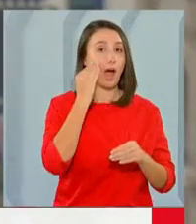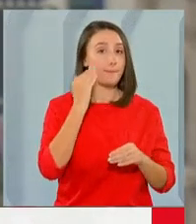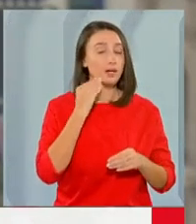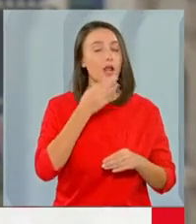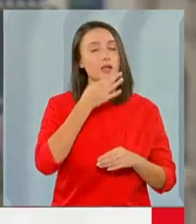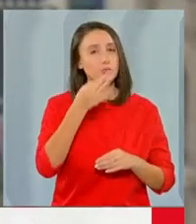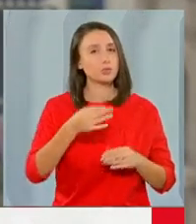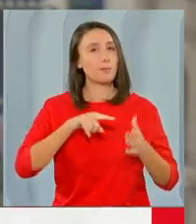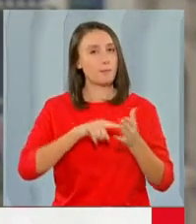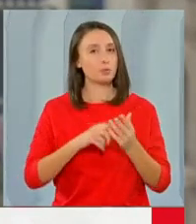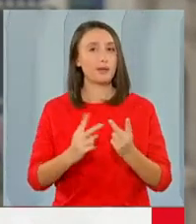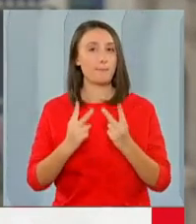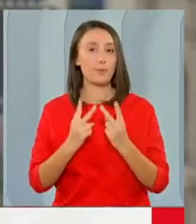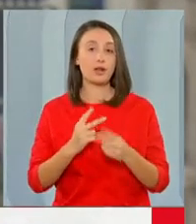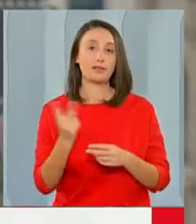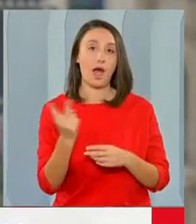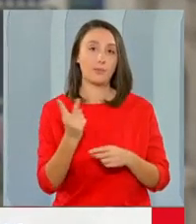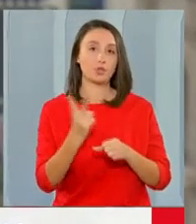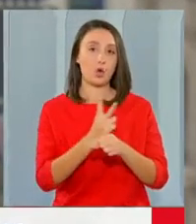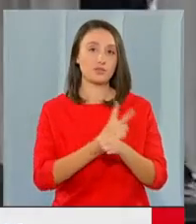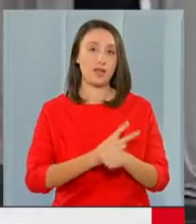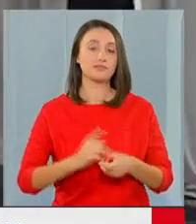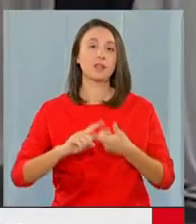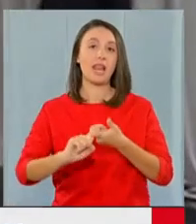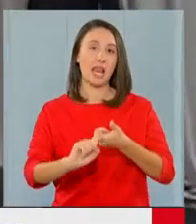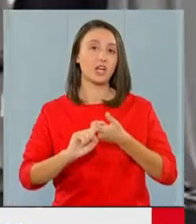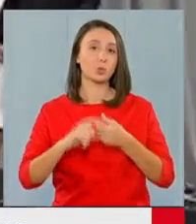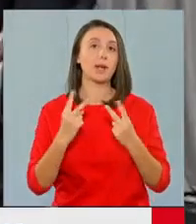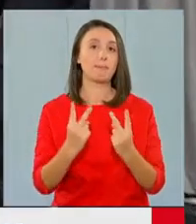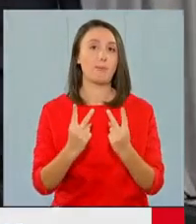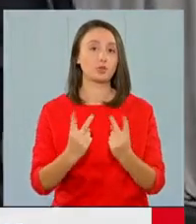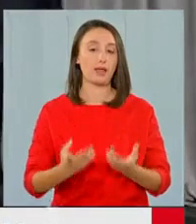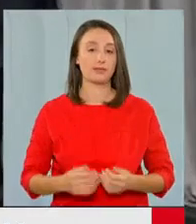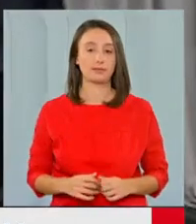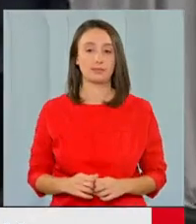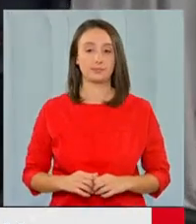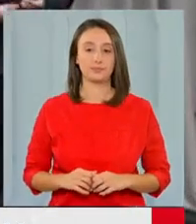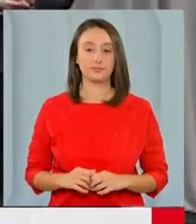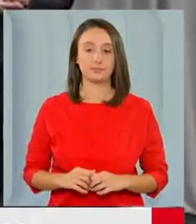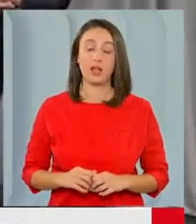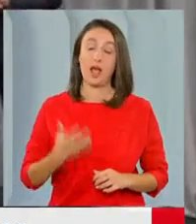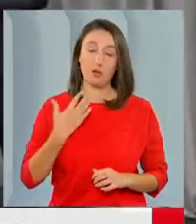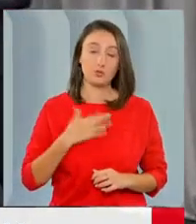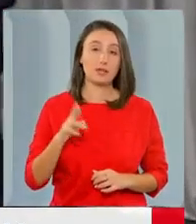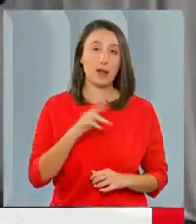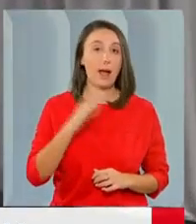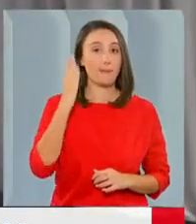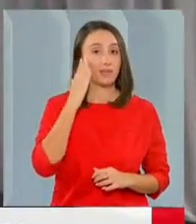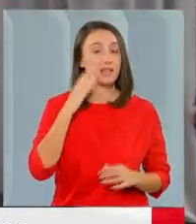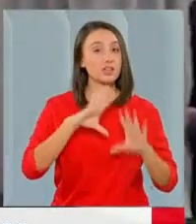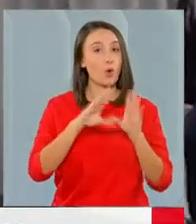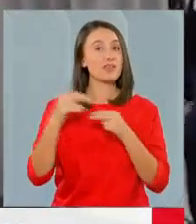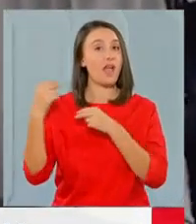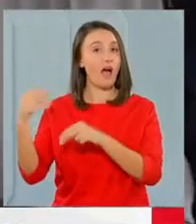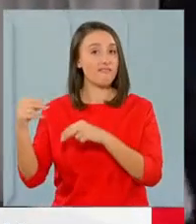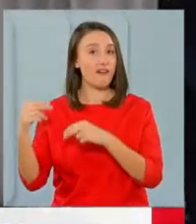transmis că sunt o punte importantă între cele două state Klaus Iohannis a ținut cele reamintească românilor de peste